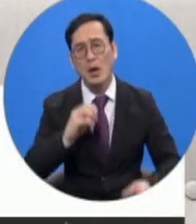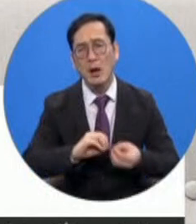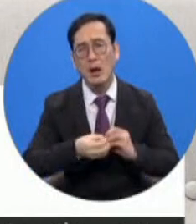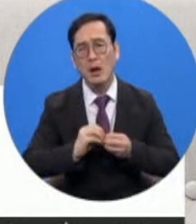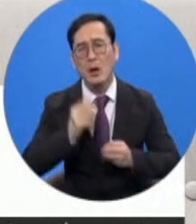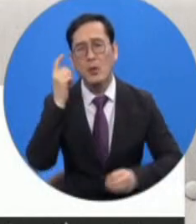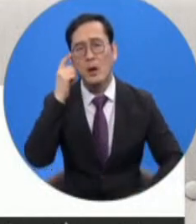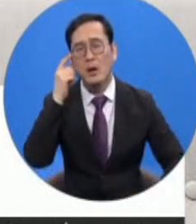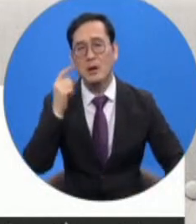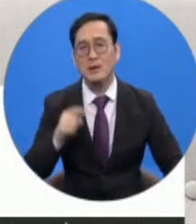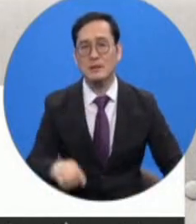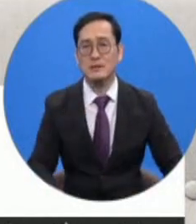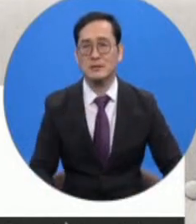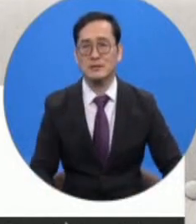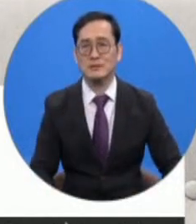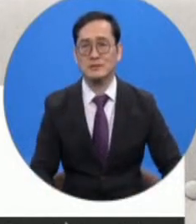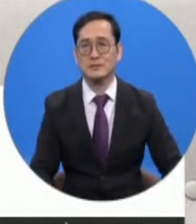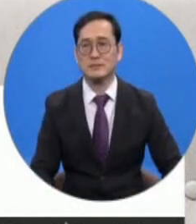최강욱 대표도